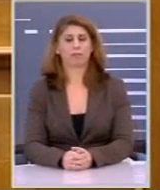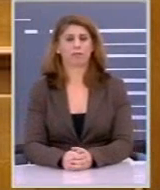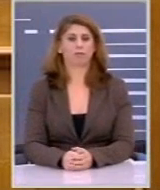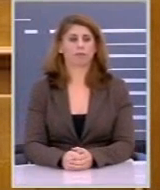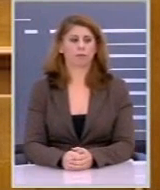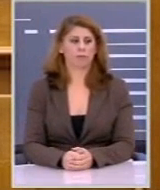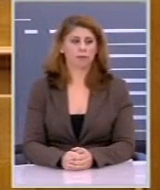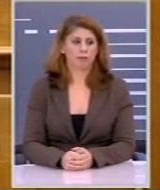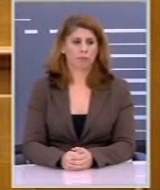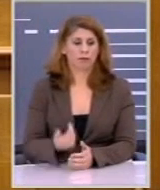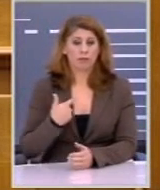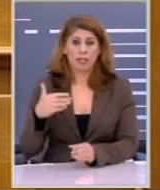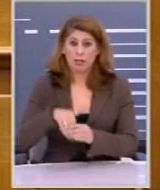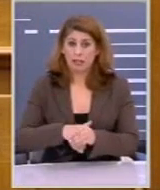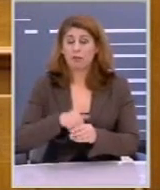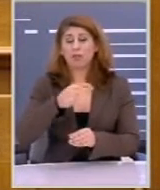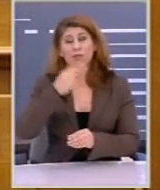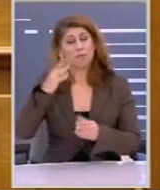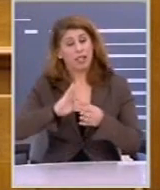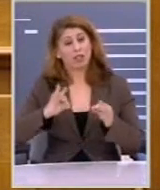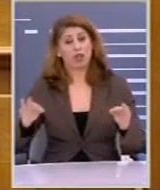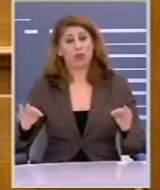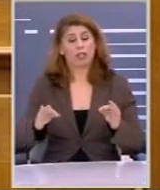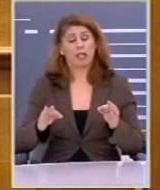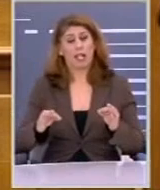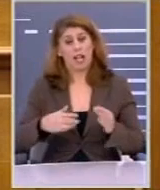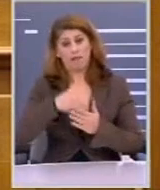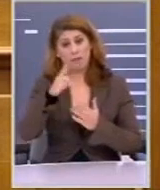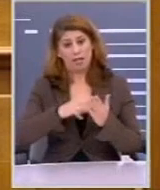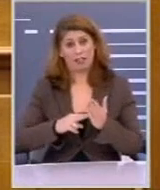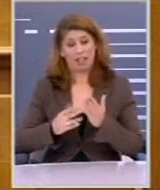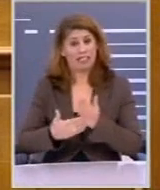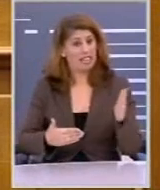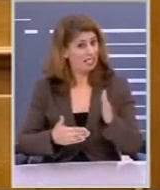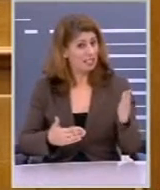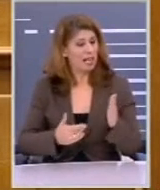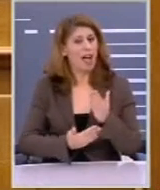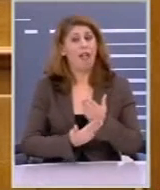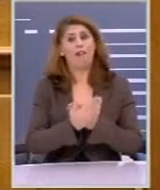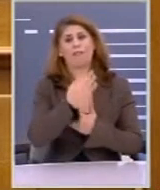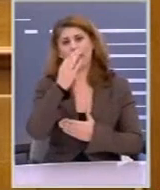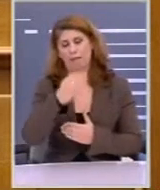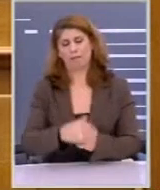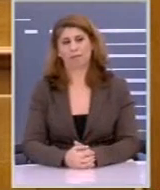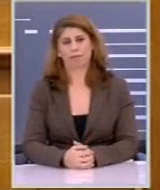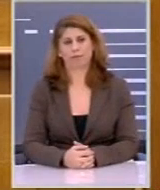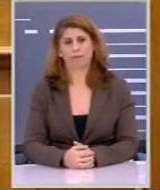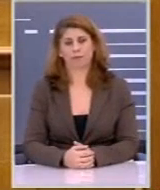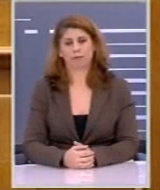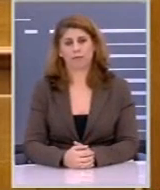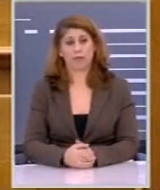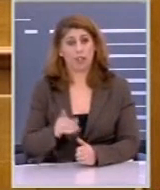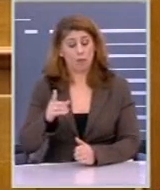Εμείς συμμετέχουμε σε μια εφημερίδα ιστορική της αριστεράς, στην Αυγή. Τελευταίο, κύριε Πρόεδρε, με συγχωρείτε. Της οποίας ο κύριος μέτοχος,